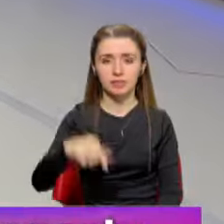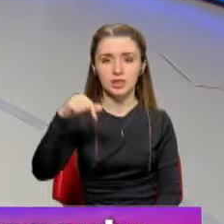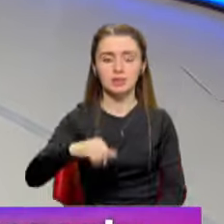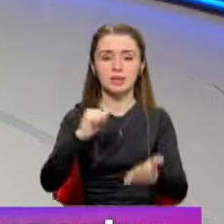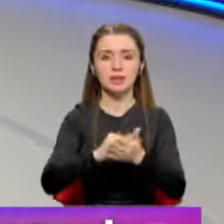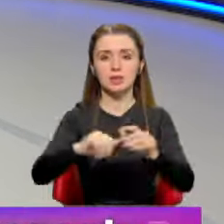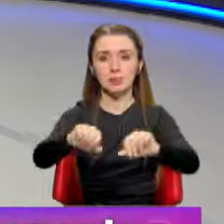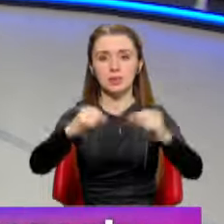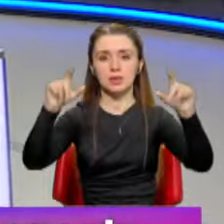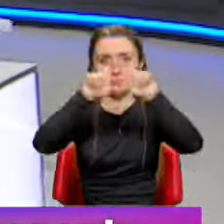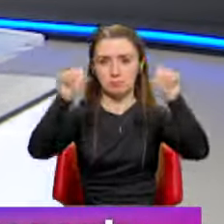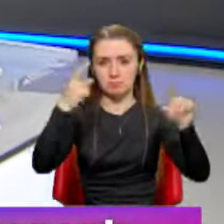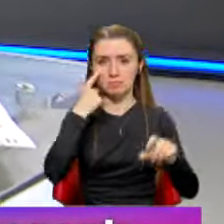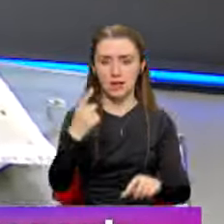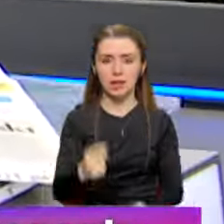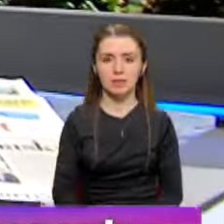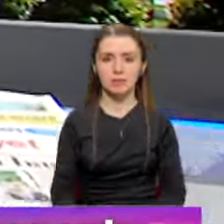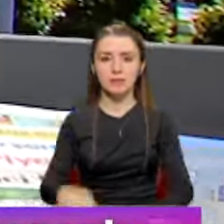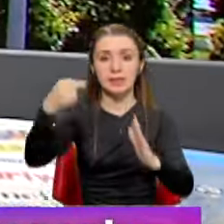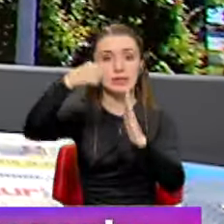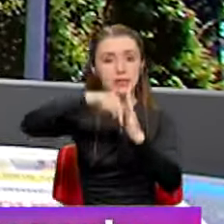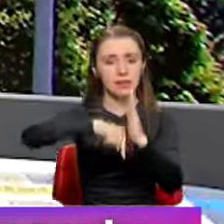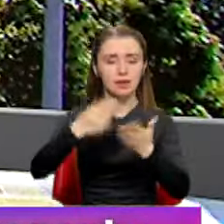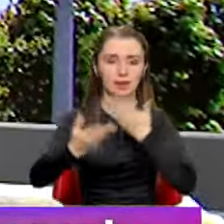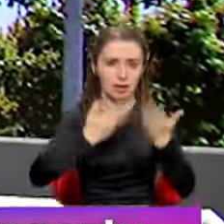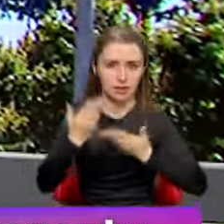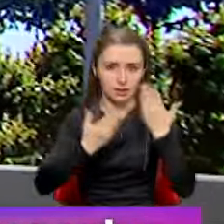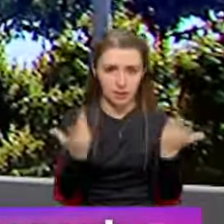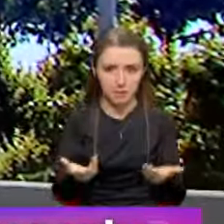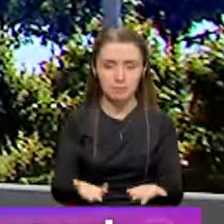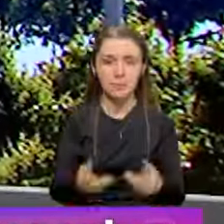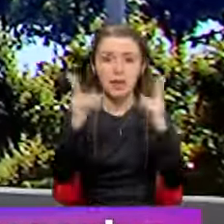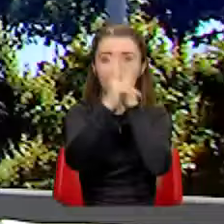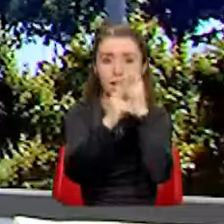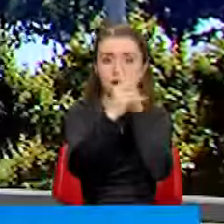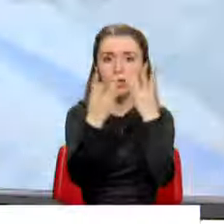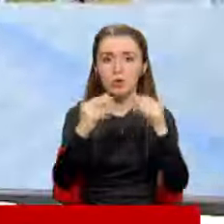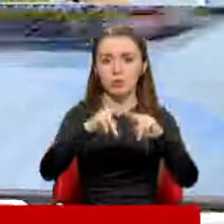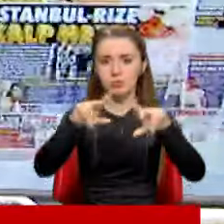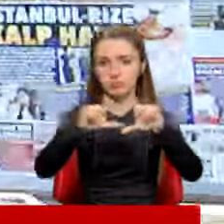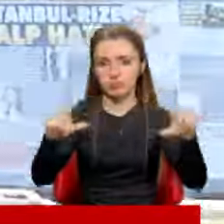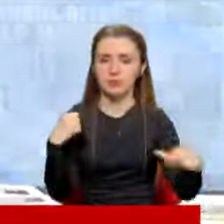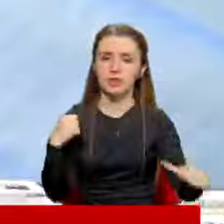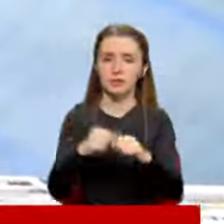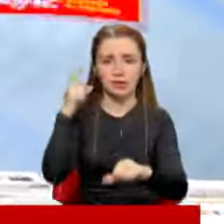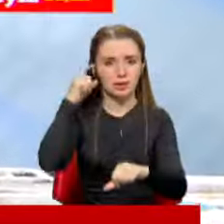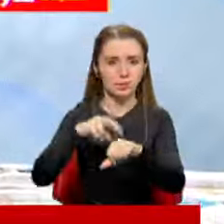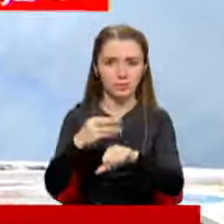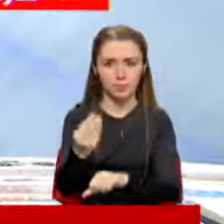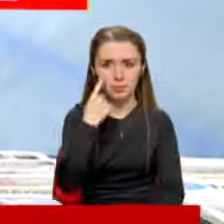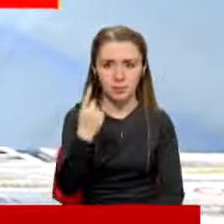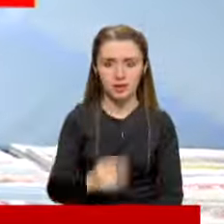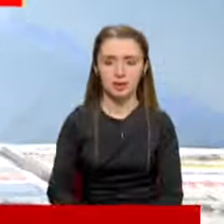Şimdi Gazete Pencere'nin manşetine dönelim. Ayrıntılarını sizlere aktaralım. Hayal oldu. Başlığımız onda. Bir kez daha hatırlatmış olayım.